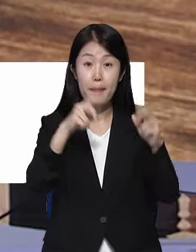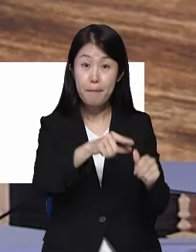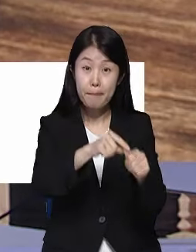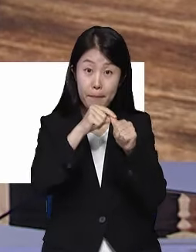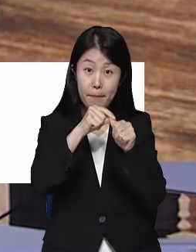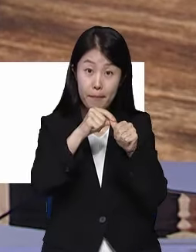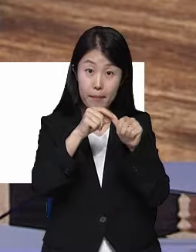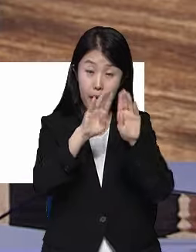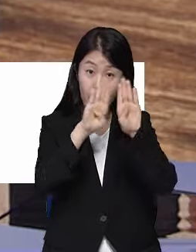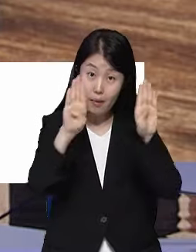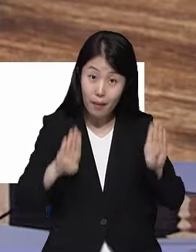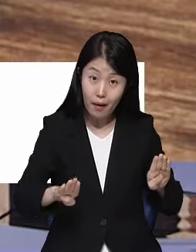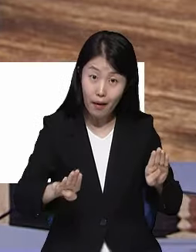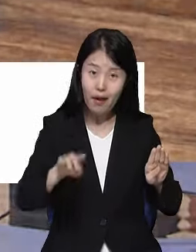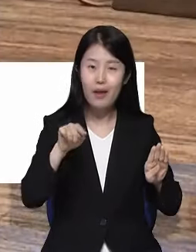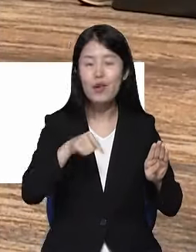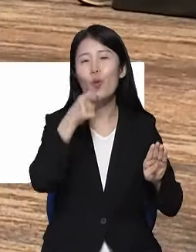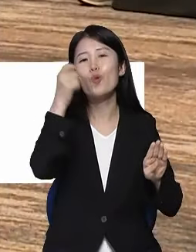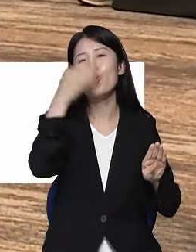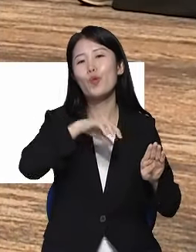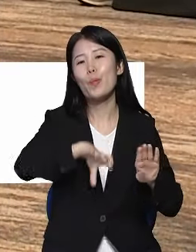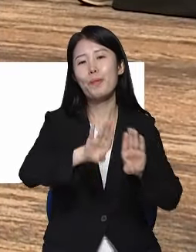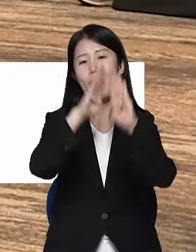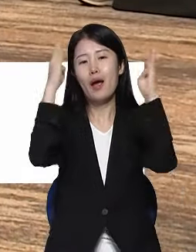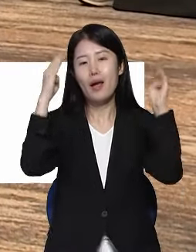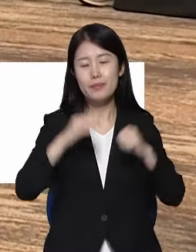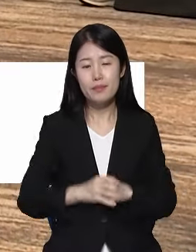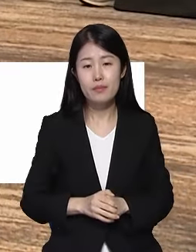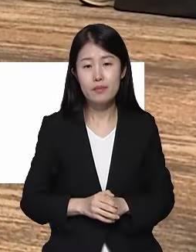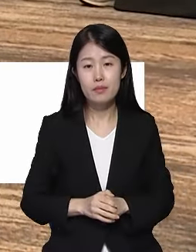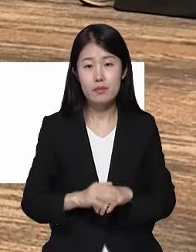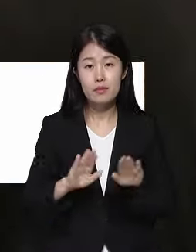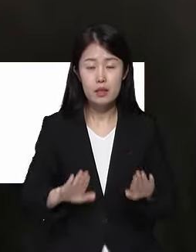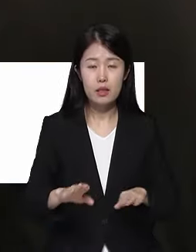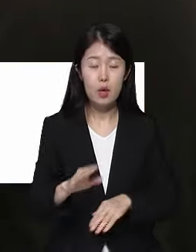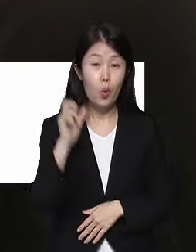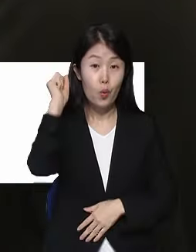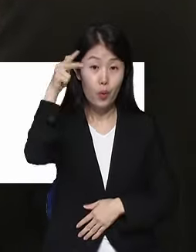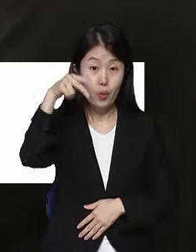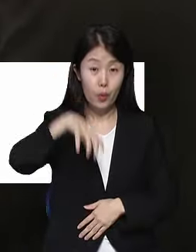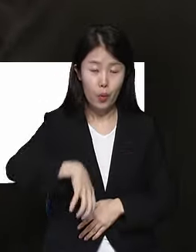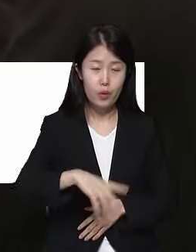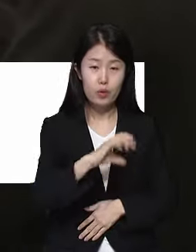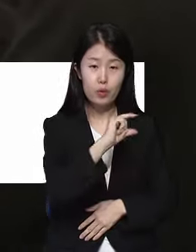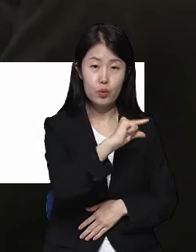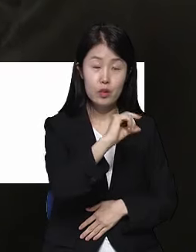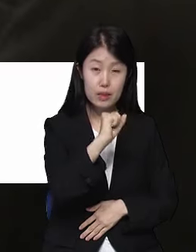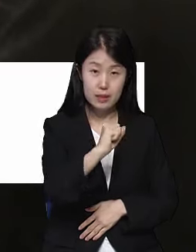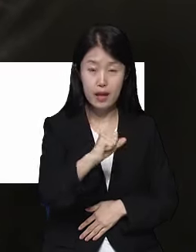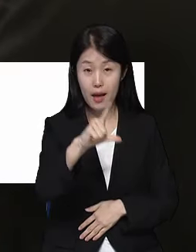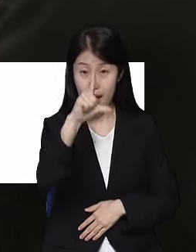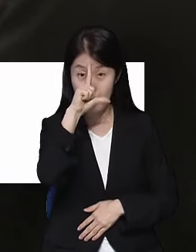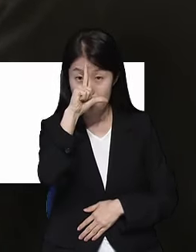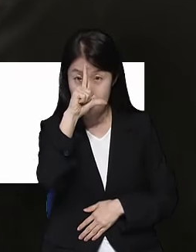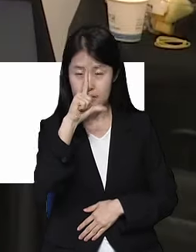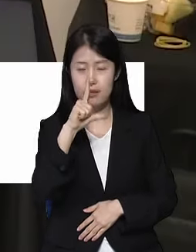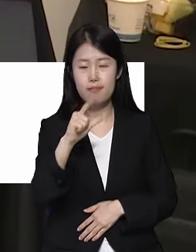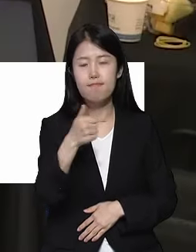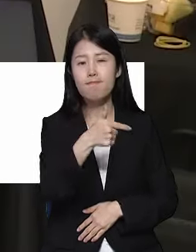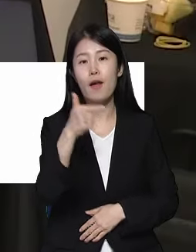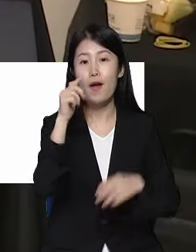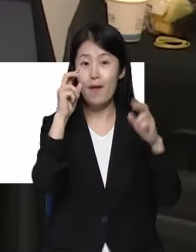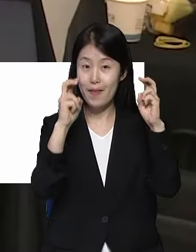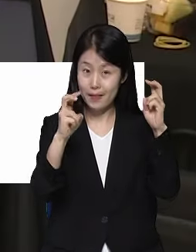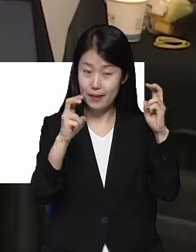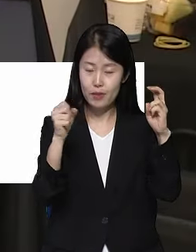여수에서 열렸습니다. 고용노동부 여수지청은 오늘 디오션 호텔에서 GS칼텍스와 LG화학 등 여수 산단